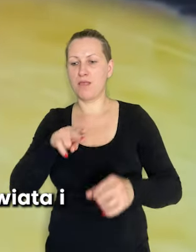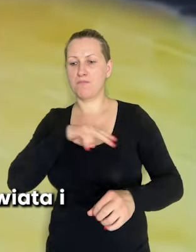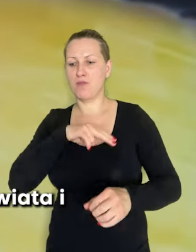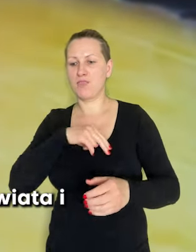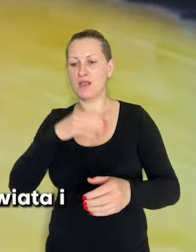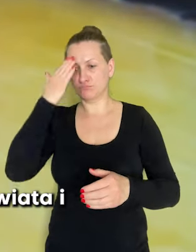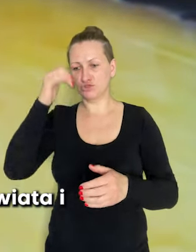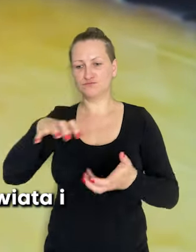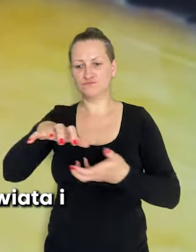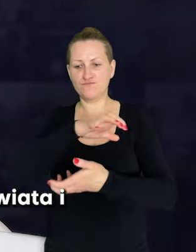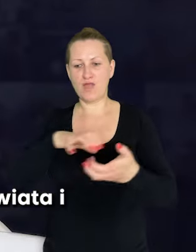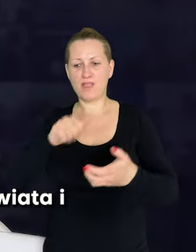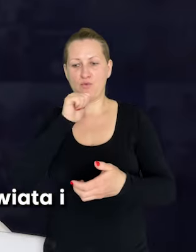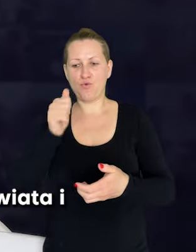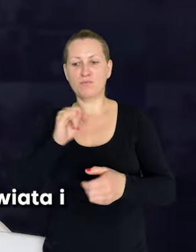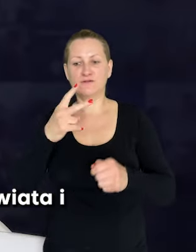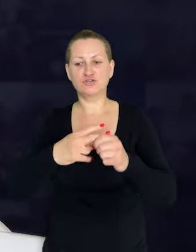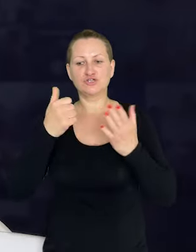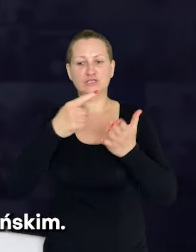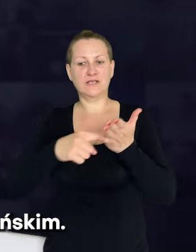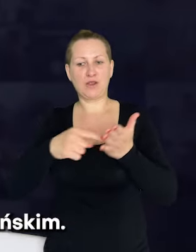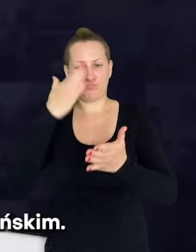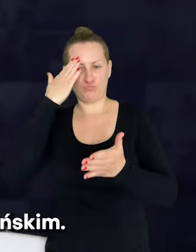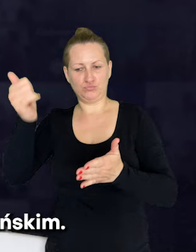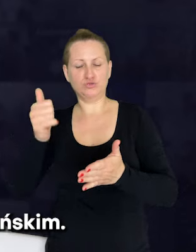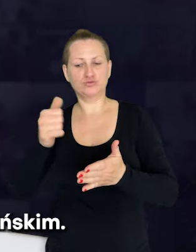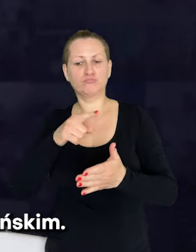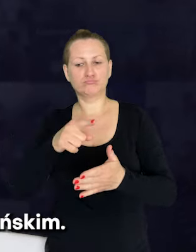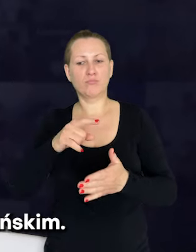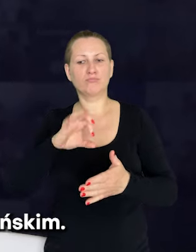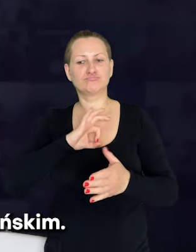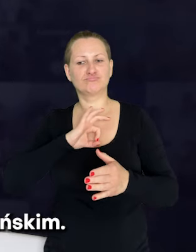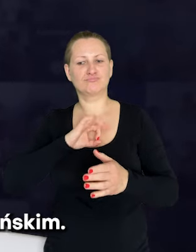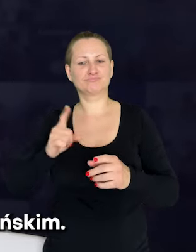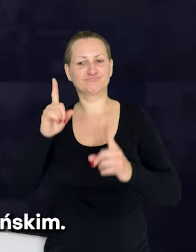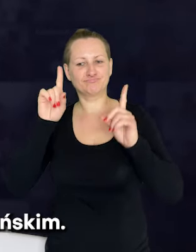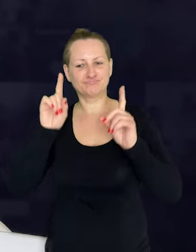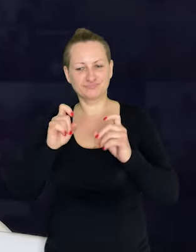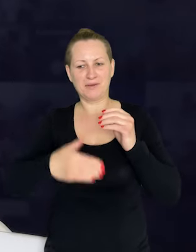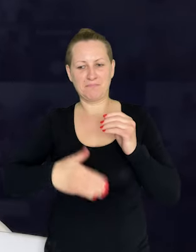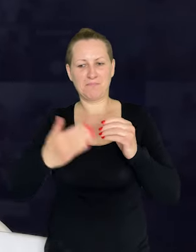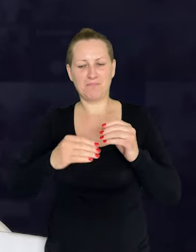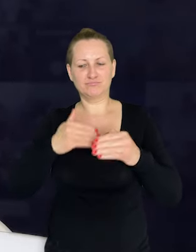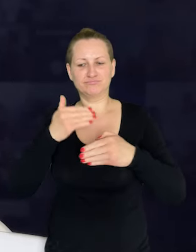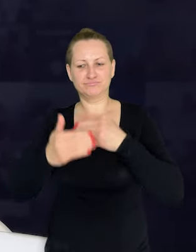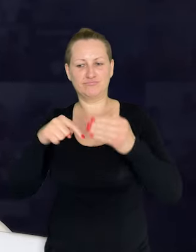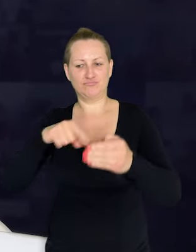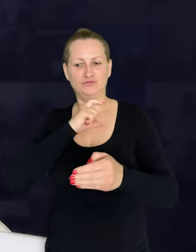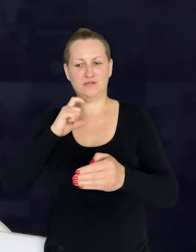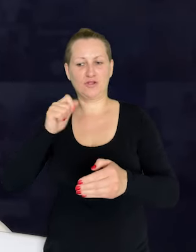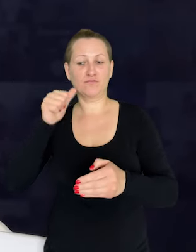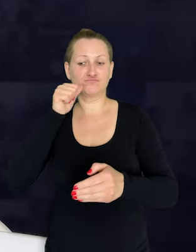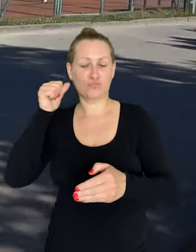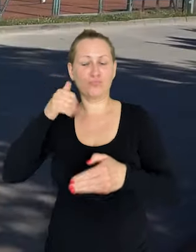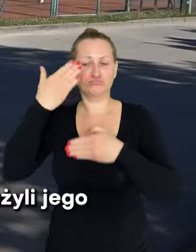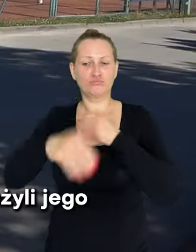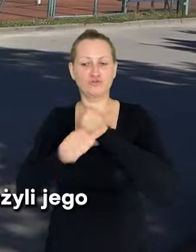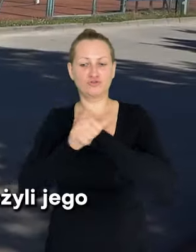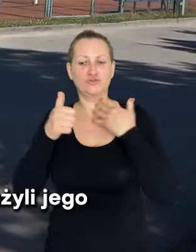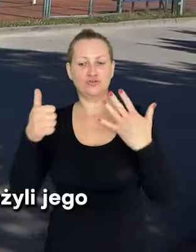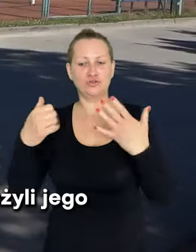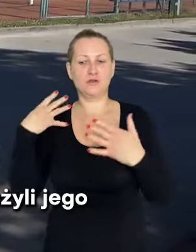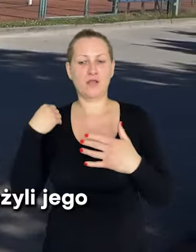Europy oraz 26-krotny mistrz Polski. Swoją karierę rozpoczął w Starogardzie Gdańskim. Wczoraj skończyłby 66 lat.